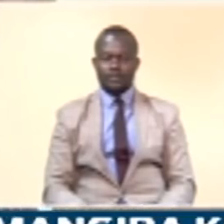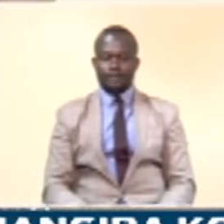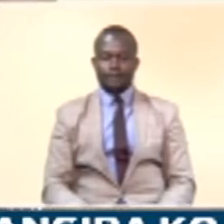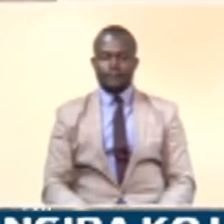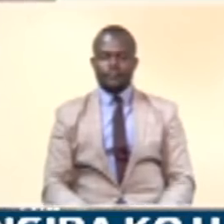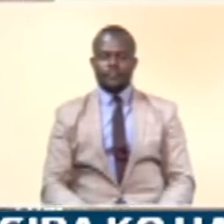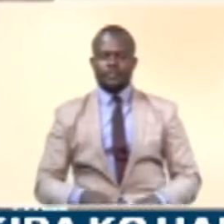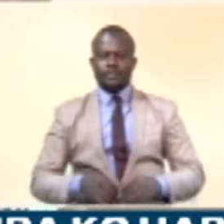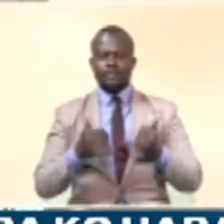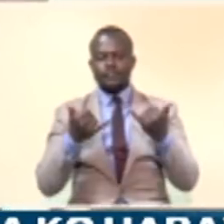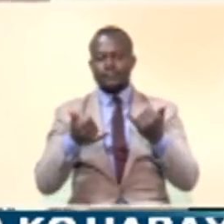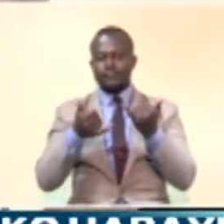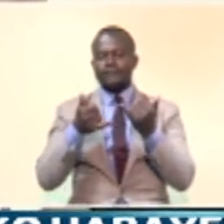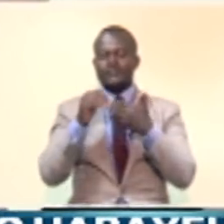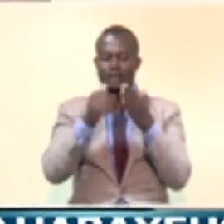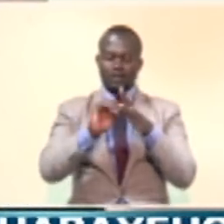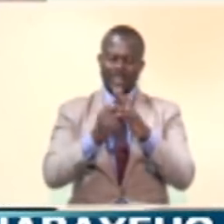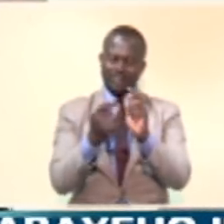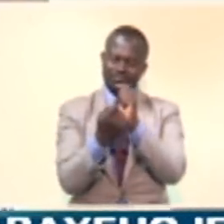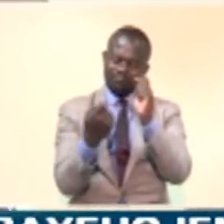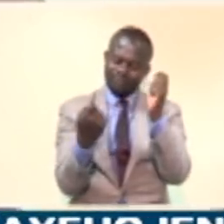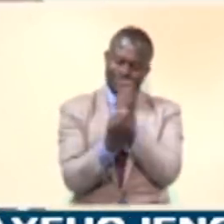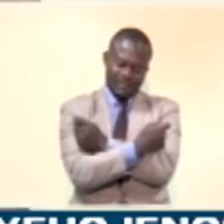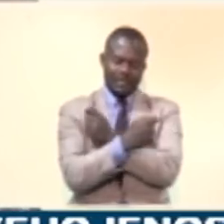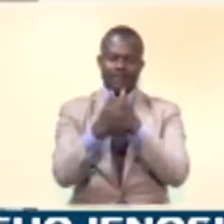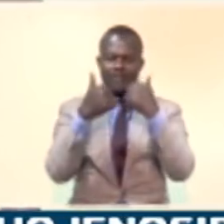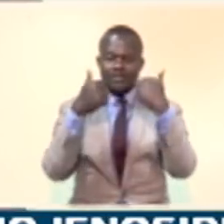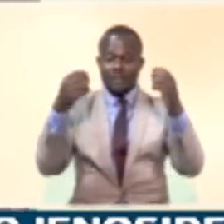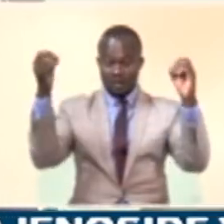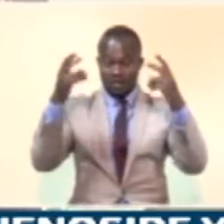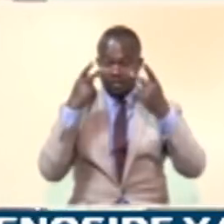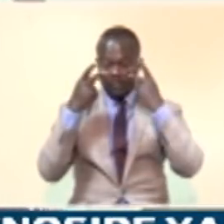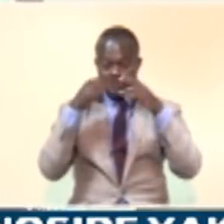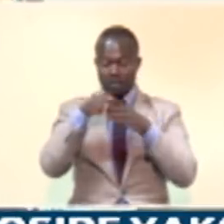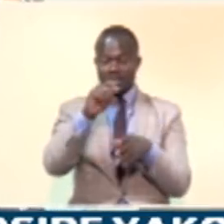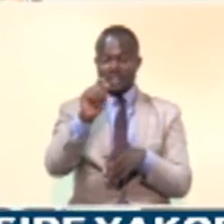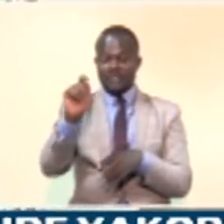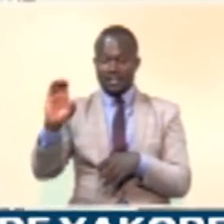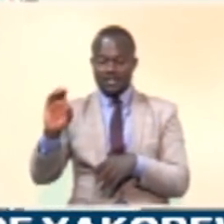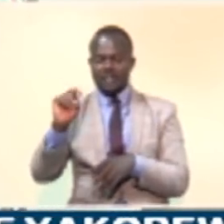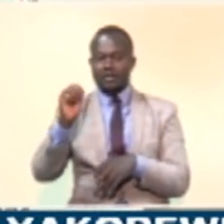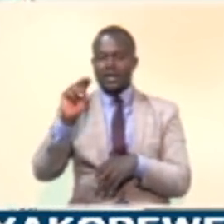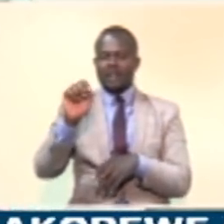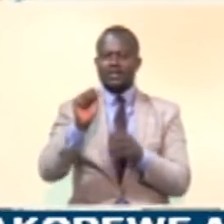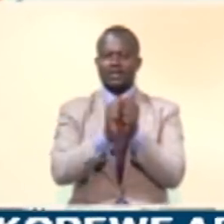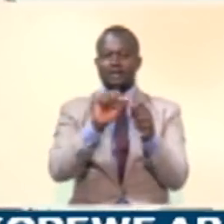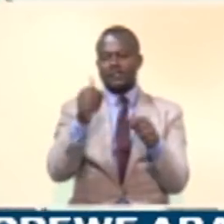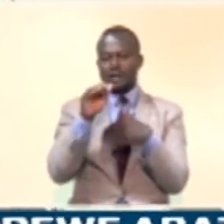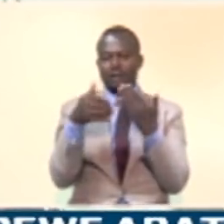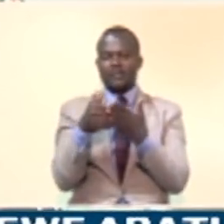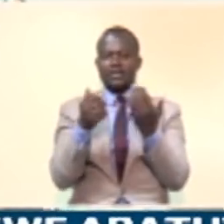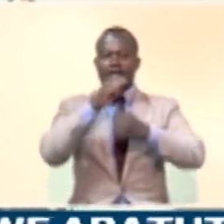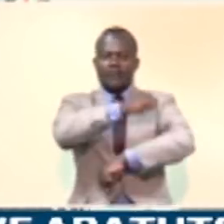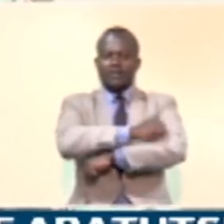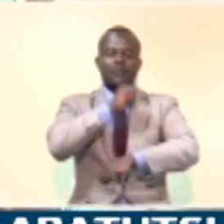Je le remarque. Ubutumwa bwatangiye kuzana impinduka nziza. Bibona muri TTC Nyamata kimwe na bagenzi banjye. Hari